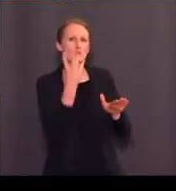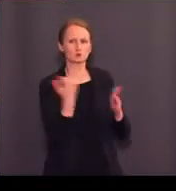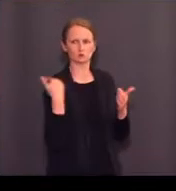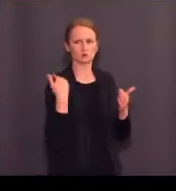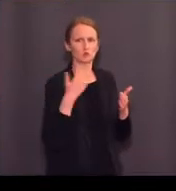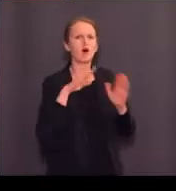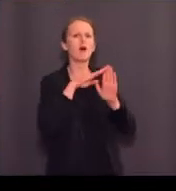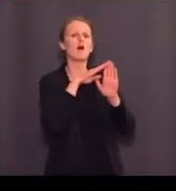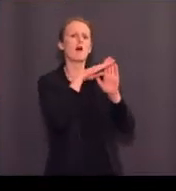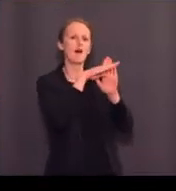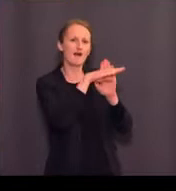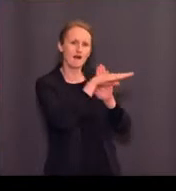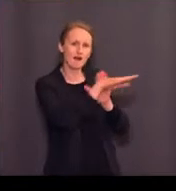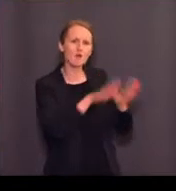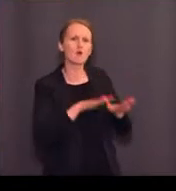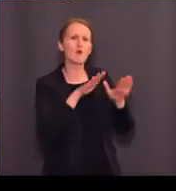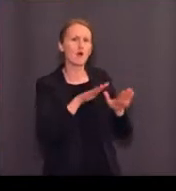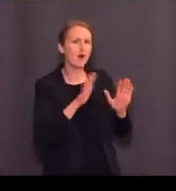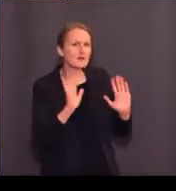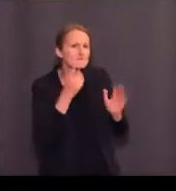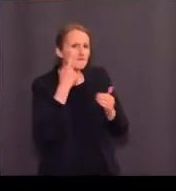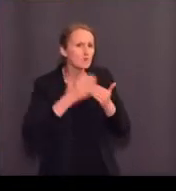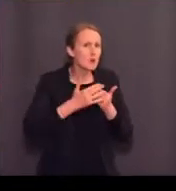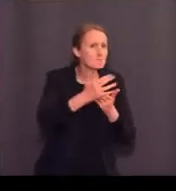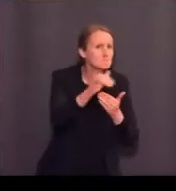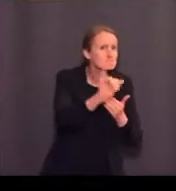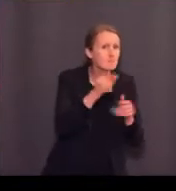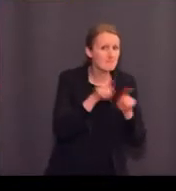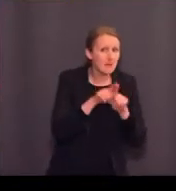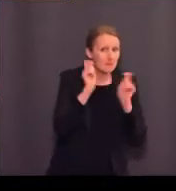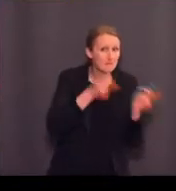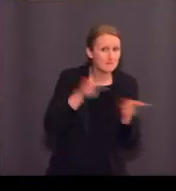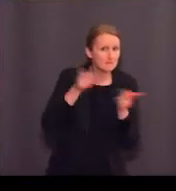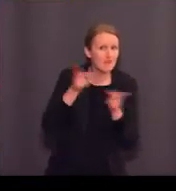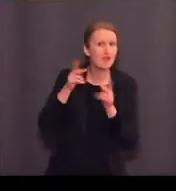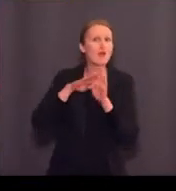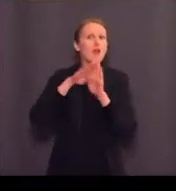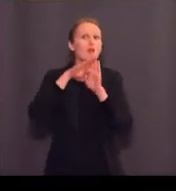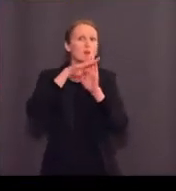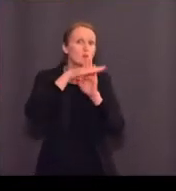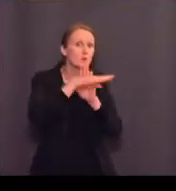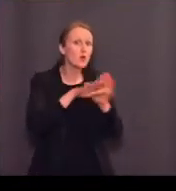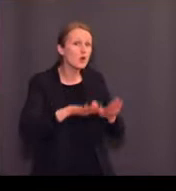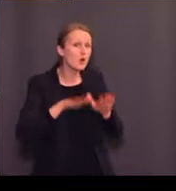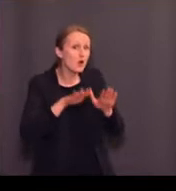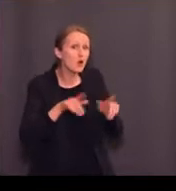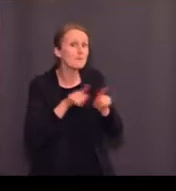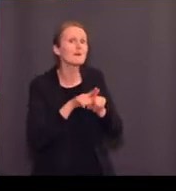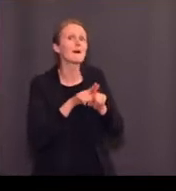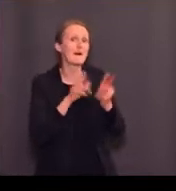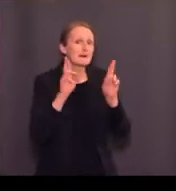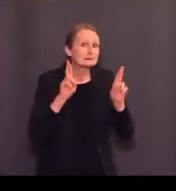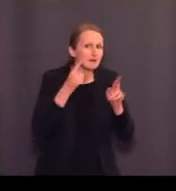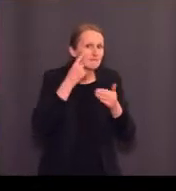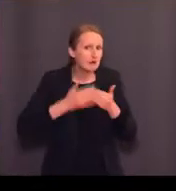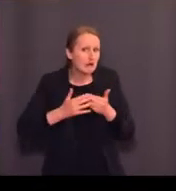diminution des hospitalisations de la même manière aussi. En revanche, on l'a dit, le nombre de patients en soins intensifs